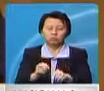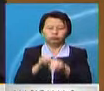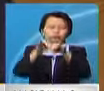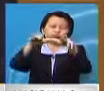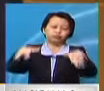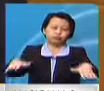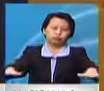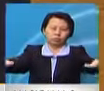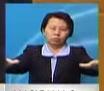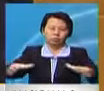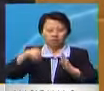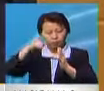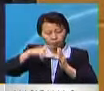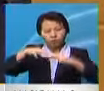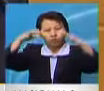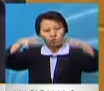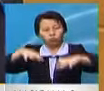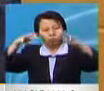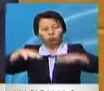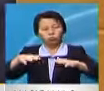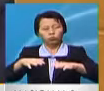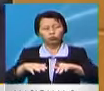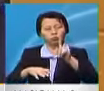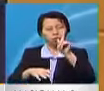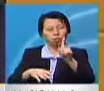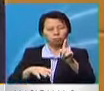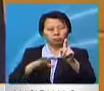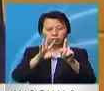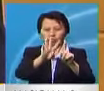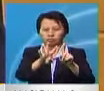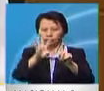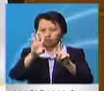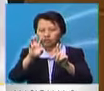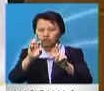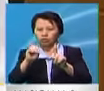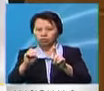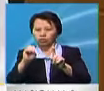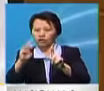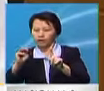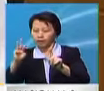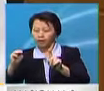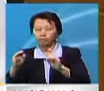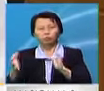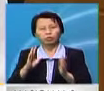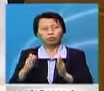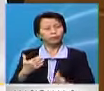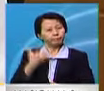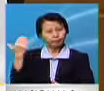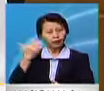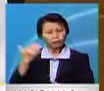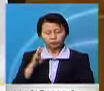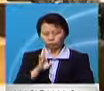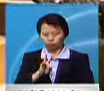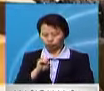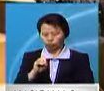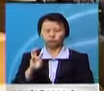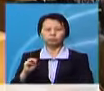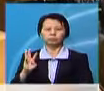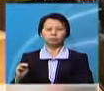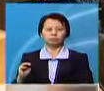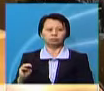melimpah. Bacaan hujan di kawasan terbabit mencecah sehingga 140 mm semalam berbanding kebiasaannya 70